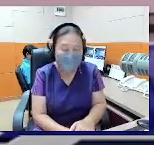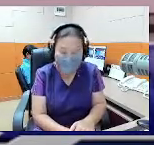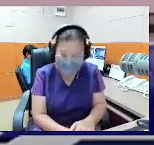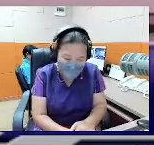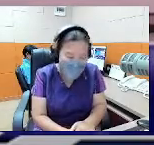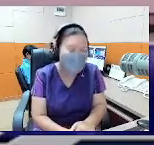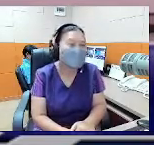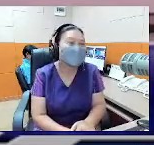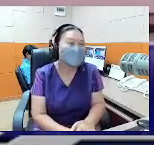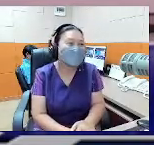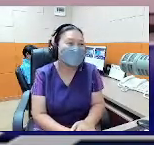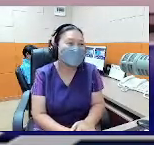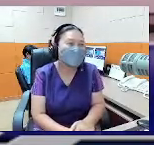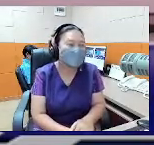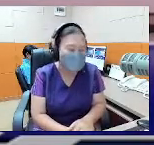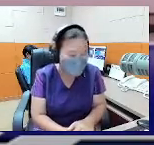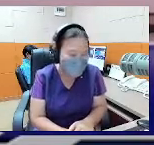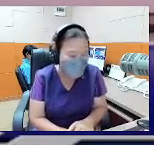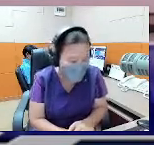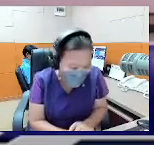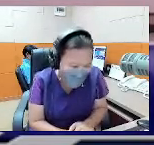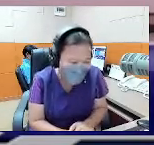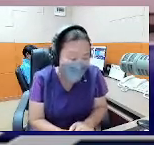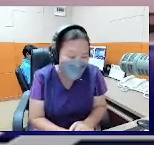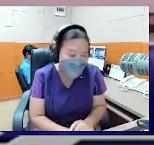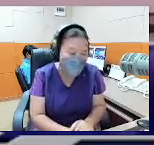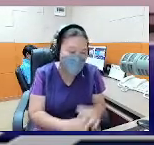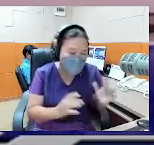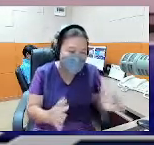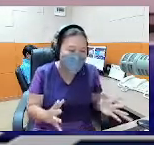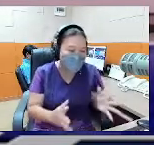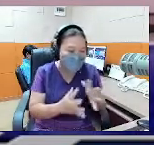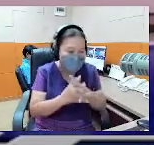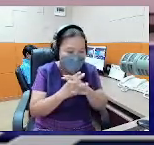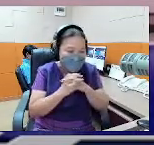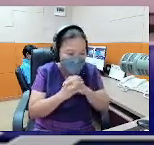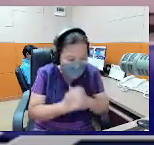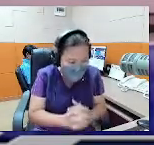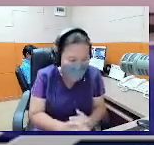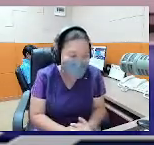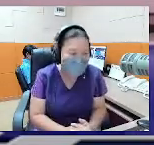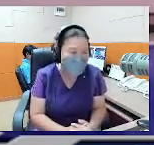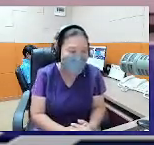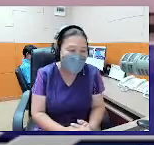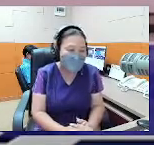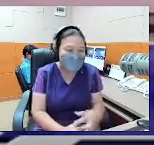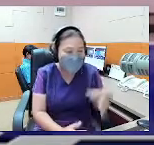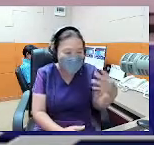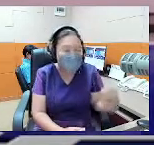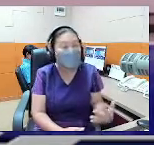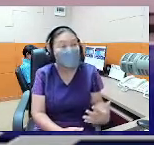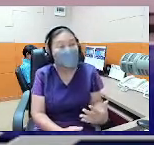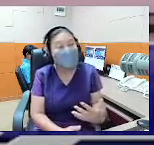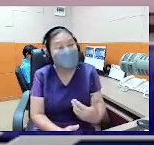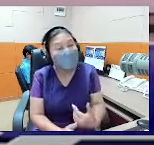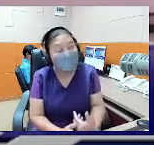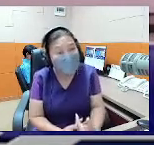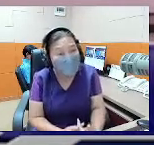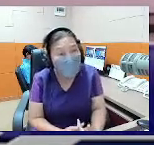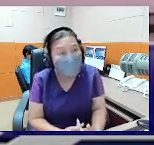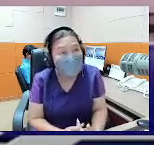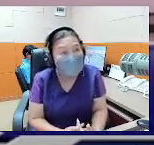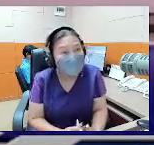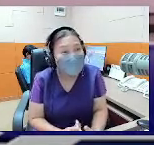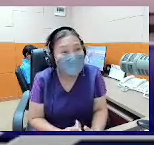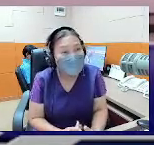500888ค่ะ จำได้ง่ายด้วยนะคะ500888นะคะเพราะฉะนั้นใครที่สนใจนะคะตอนนี้เปิดไปถึงวัน